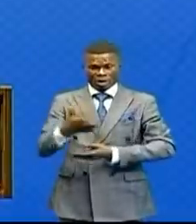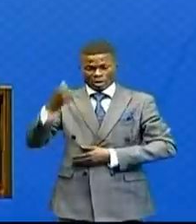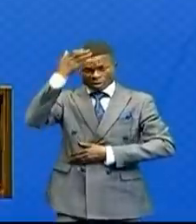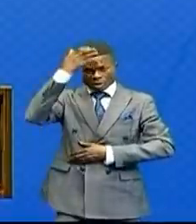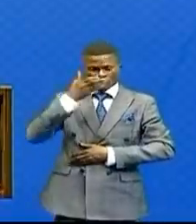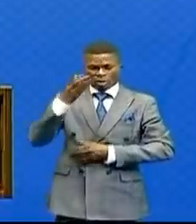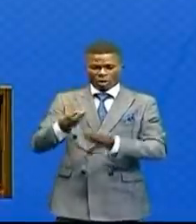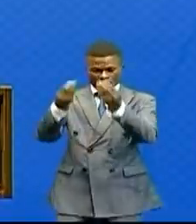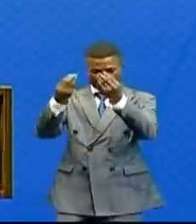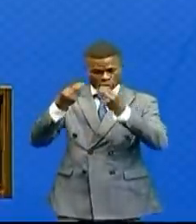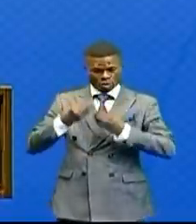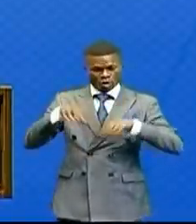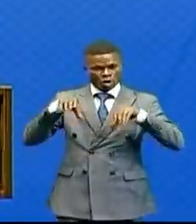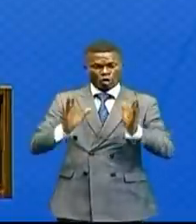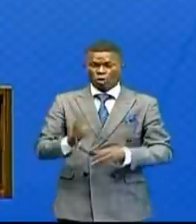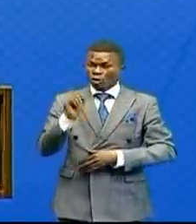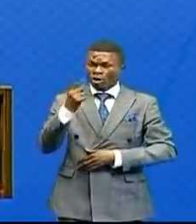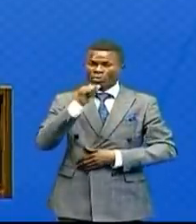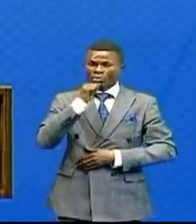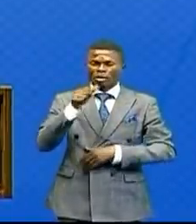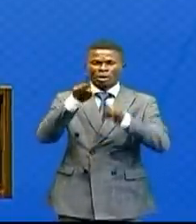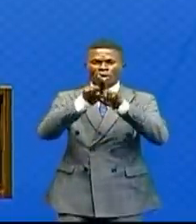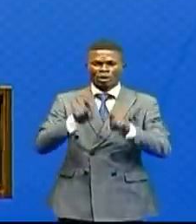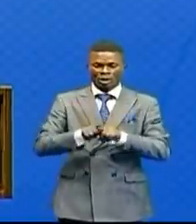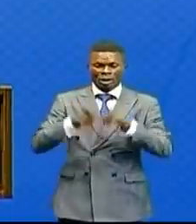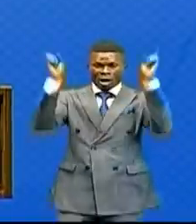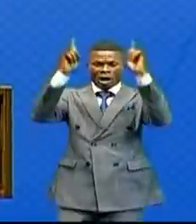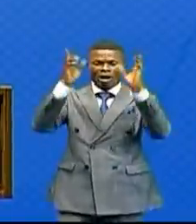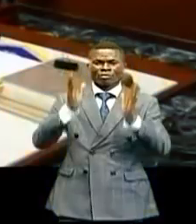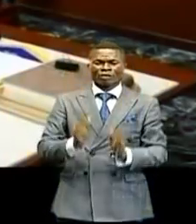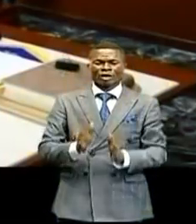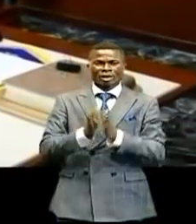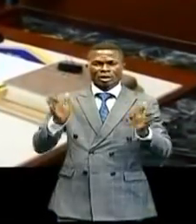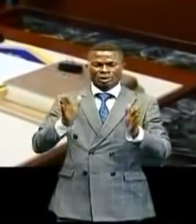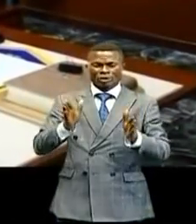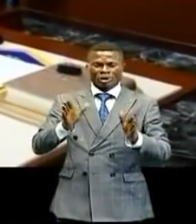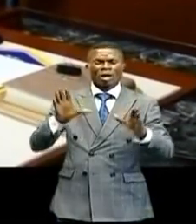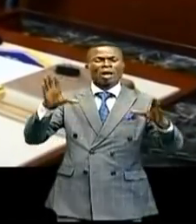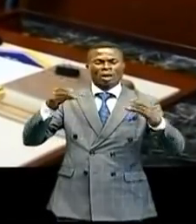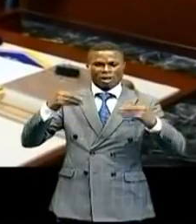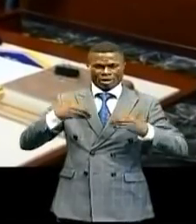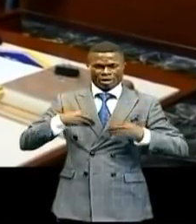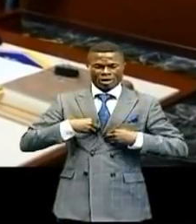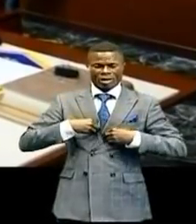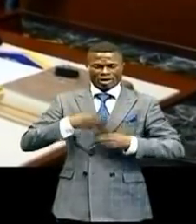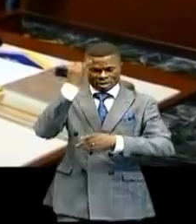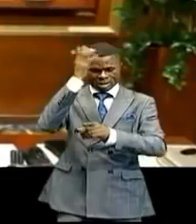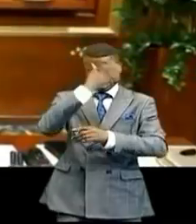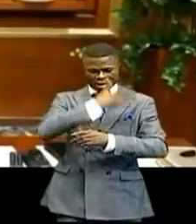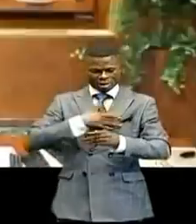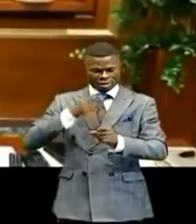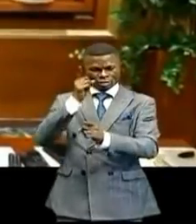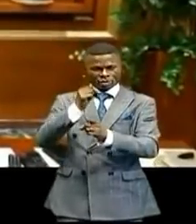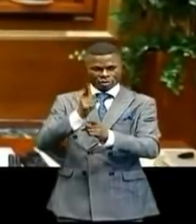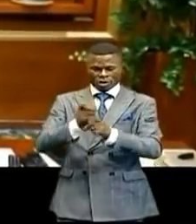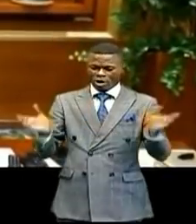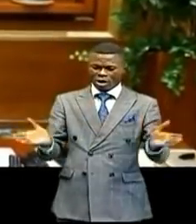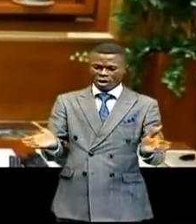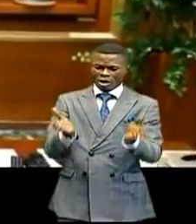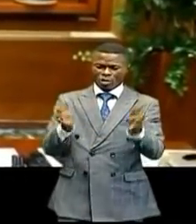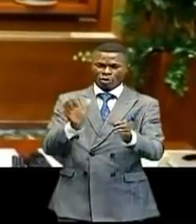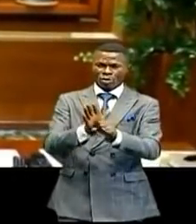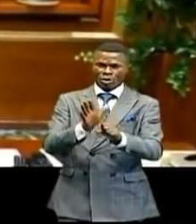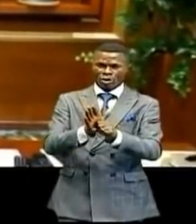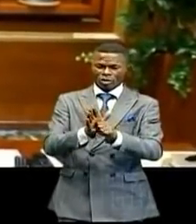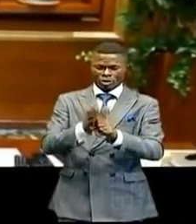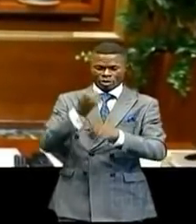œuvres redonneraient non seulement aux Congolais, mais aussi aux Africains, l'affirmation de leurs identités. Il encouragera